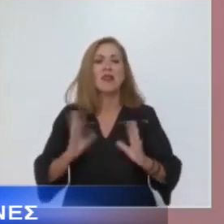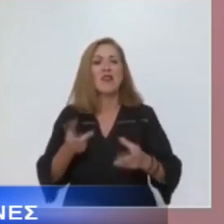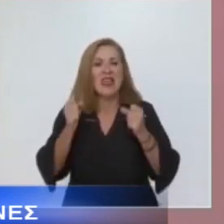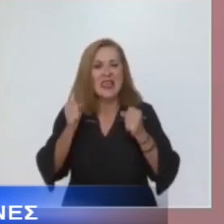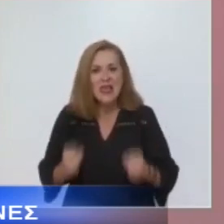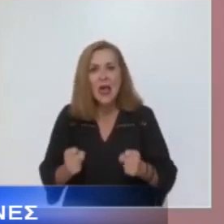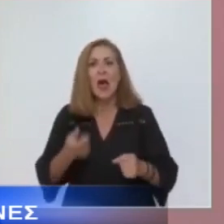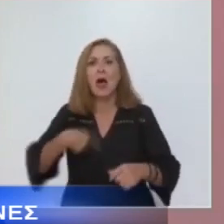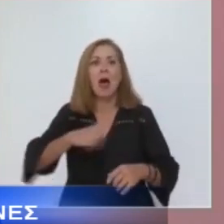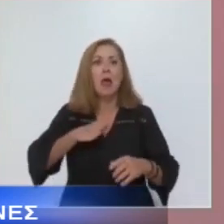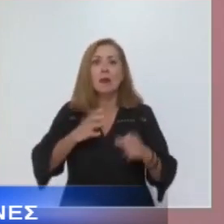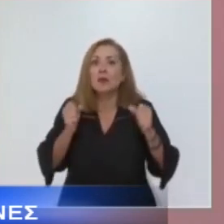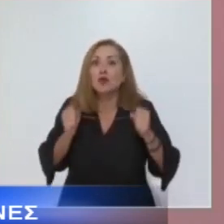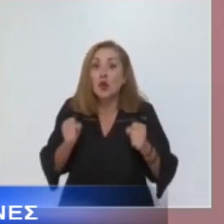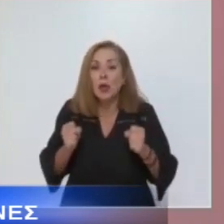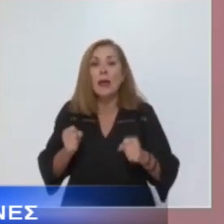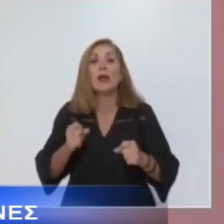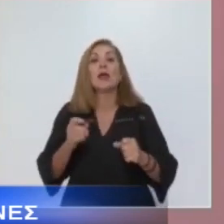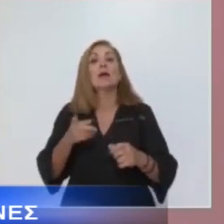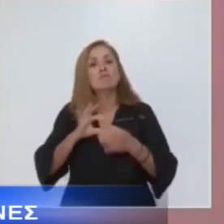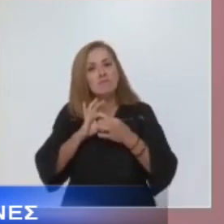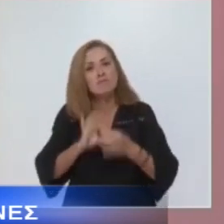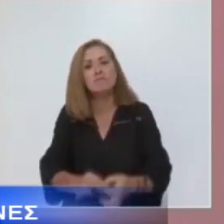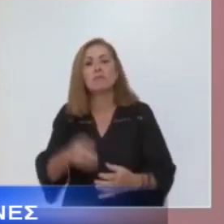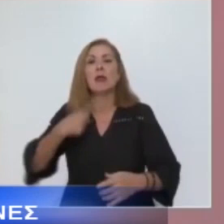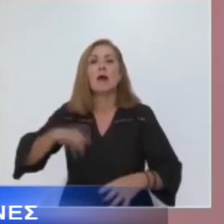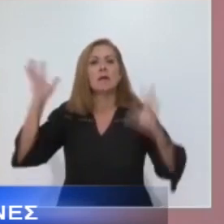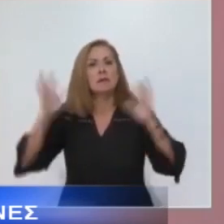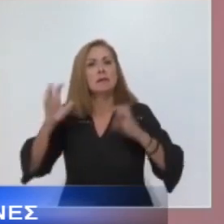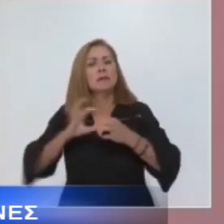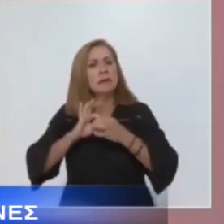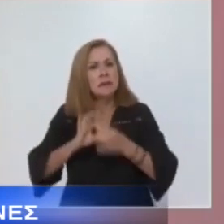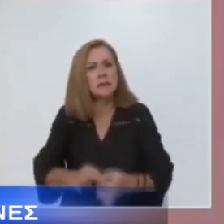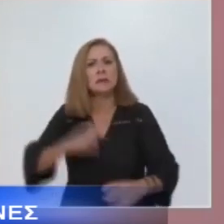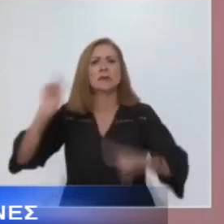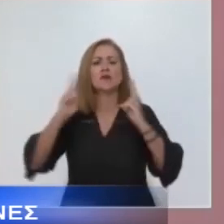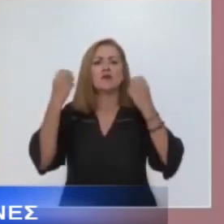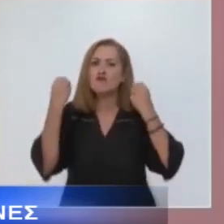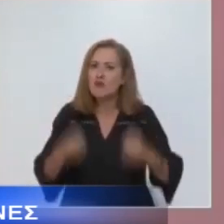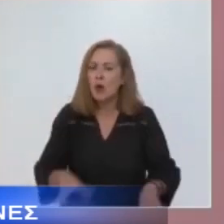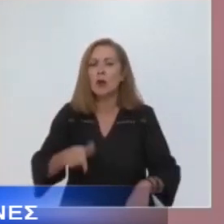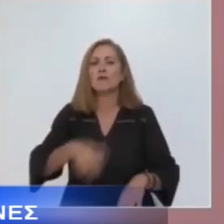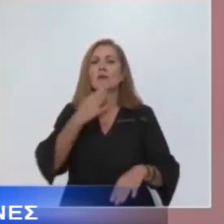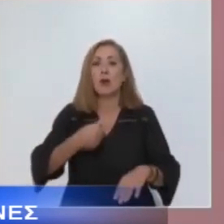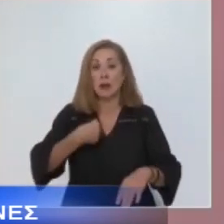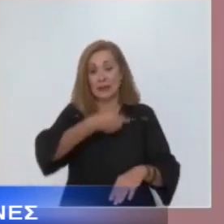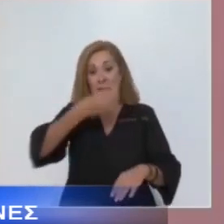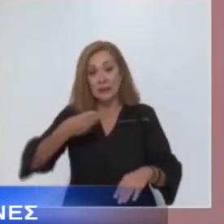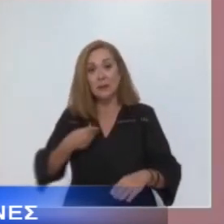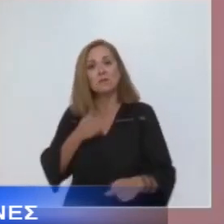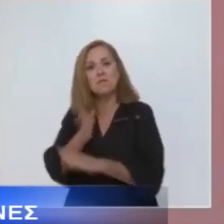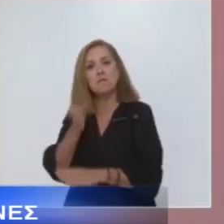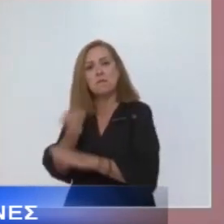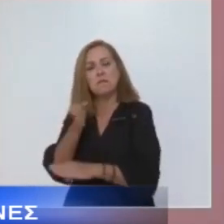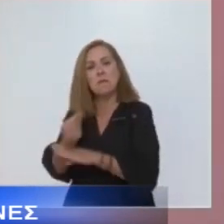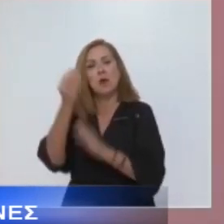επιβίωσης. Τα πλημμυρικά φαινόμενα ακόμα δεν έχουν τελειώσει. Γι' αυτό και ως ΣΥΡΙΖΑ πήγαμε πολλές φορές στη Θεσσαλία. Πρώτα απ' όλα για να εκφράσουμε τη συμπαράστασή